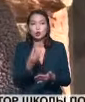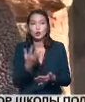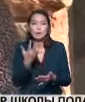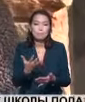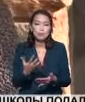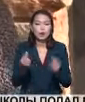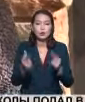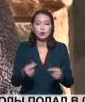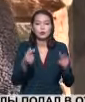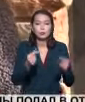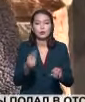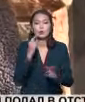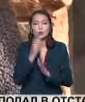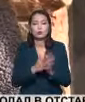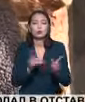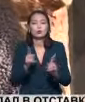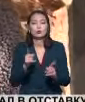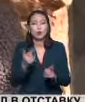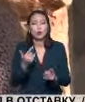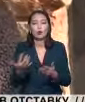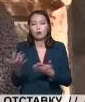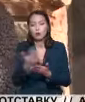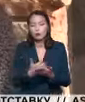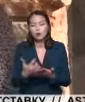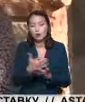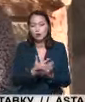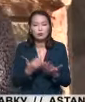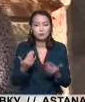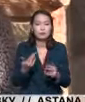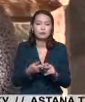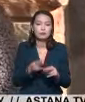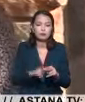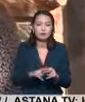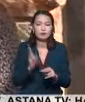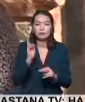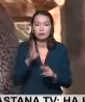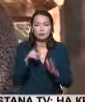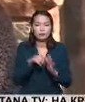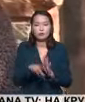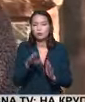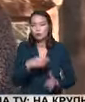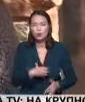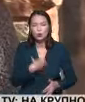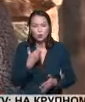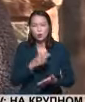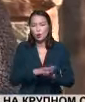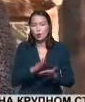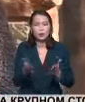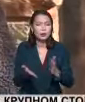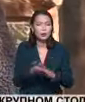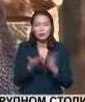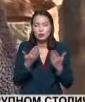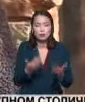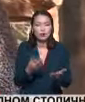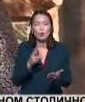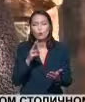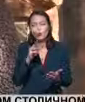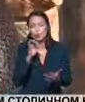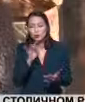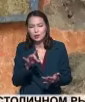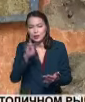причем это по несколько заходов в день, она еле их тащит. У нее в квартире просто ужасные условия, до потолка мусор, тараканы